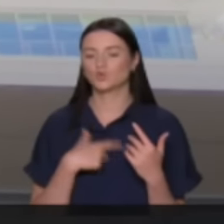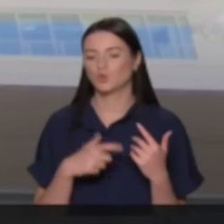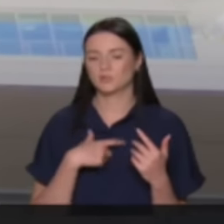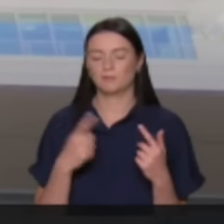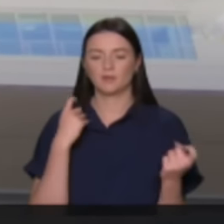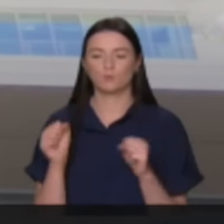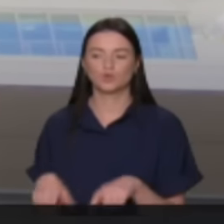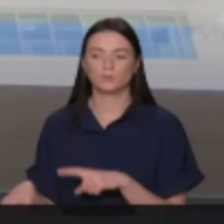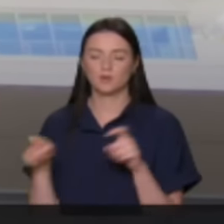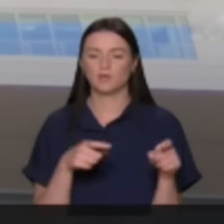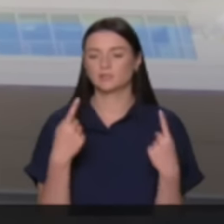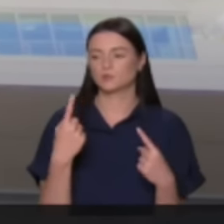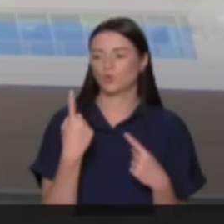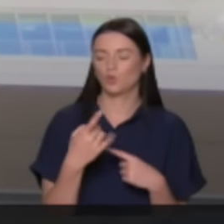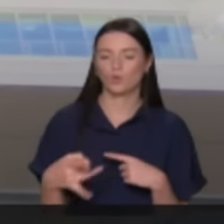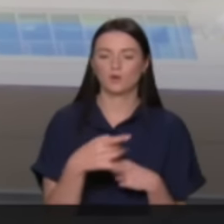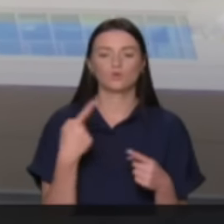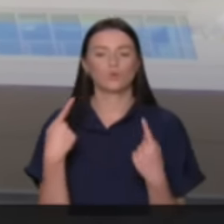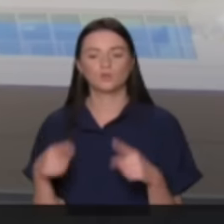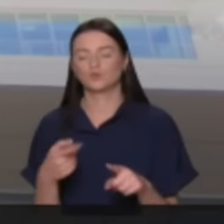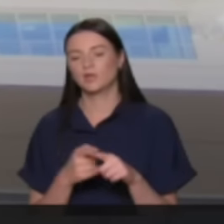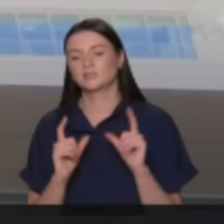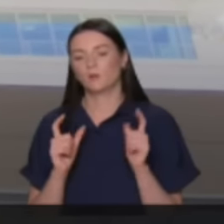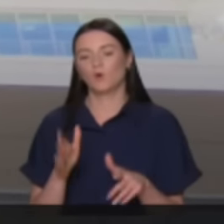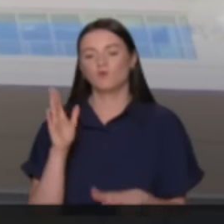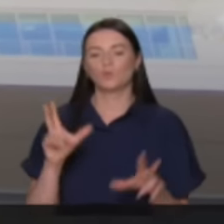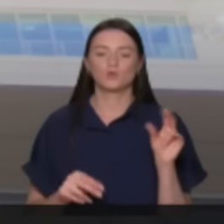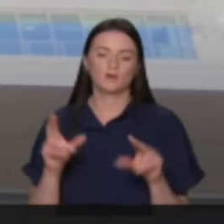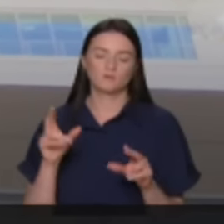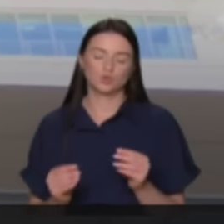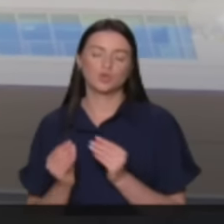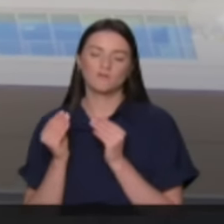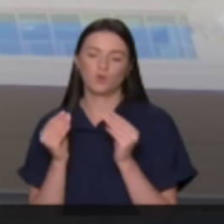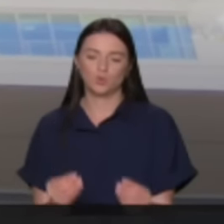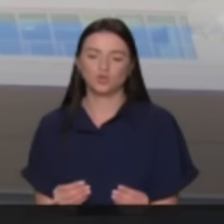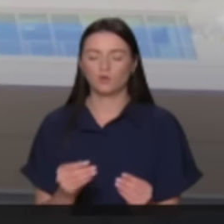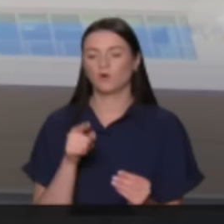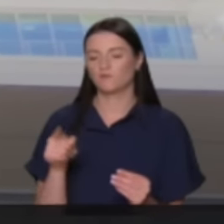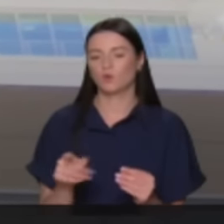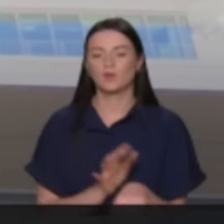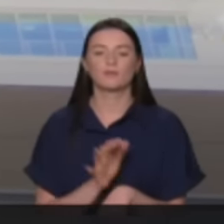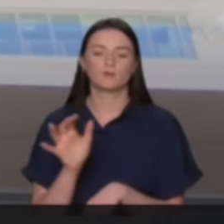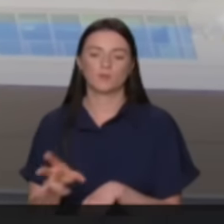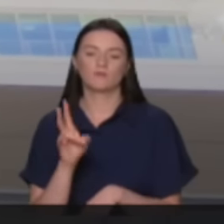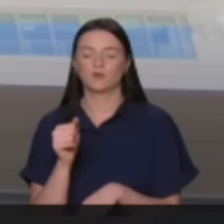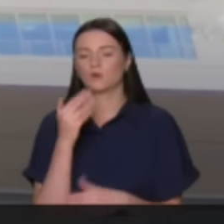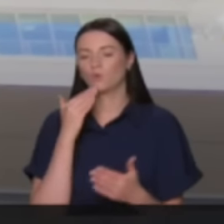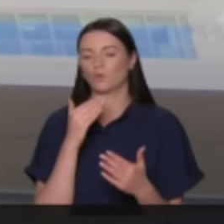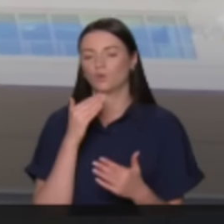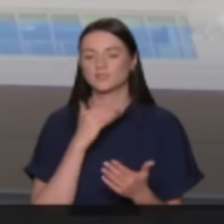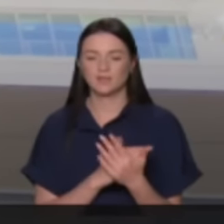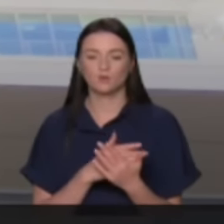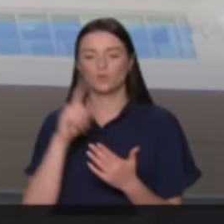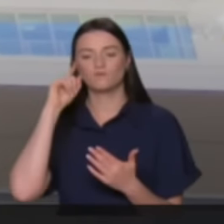переїхав з одного регіону до іншого, але ця повістка буде вважатися врученою, бо вона направлена на останню відому адресу